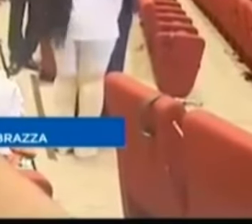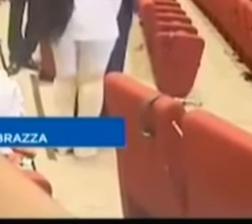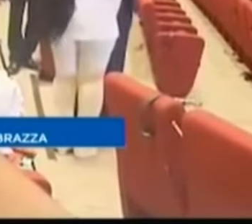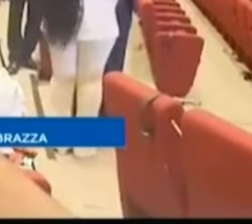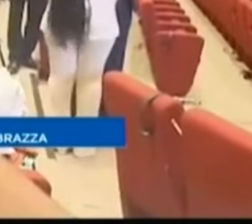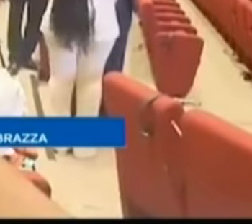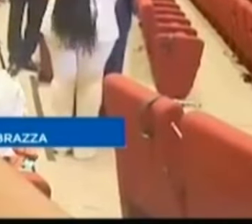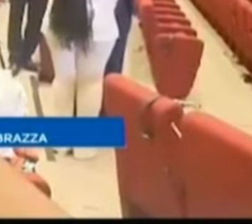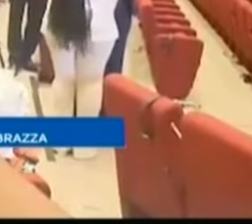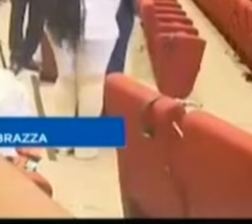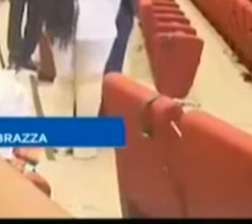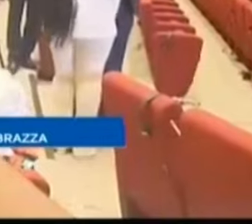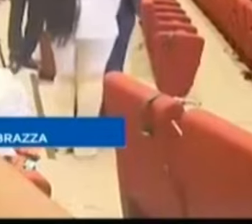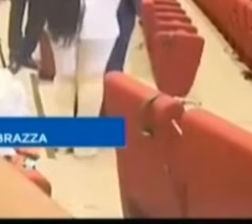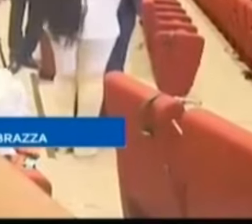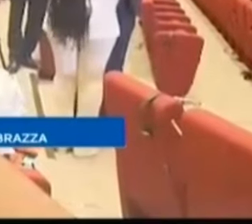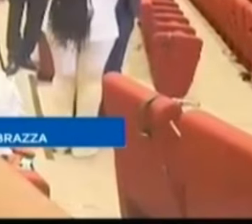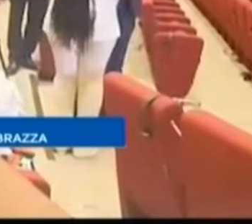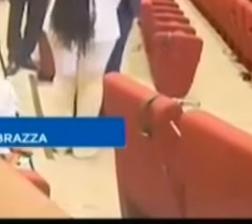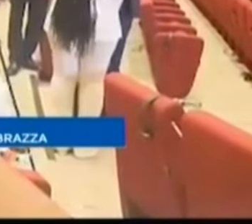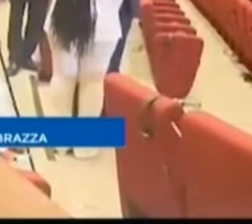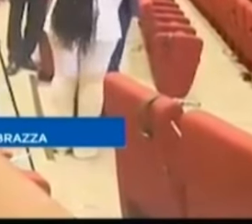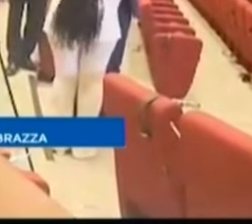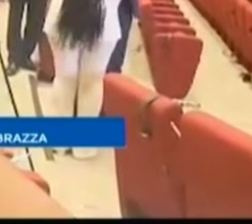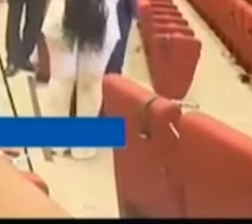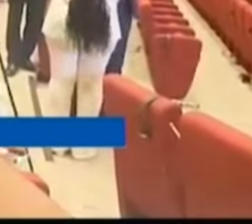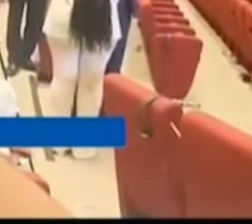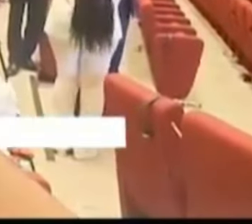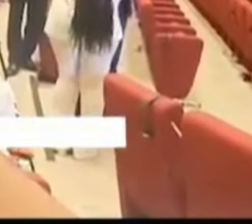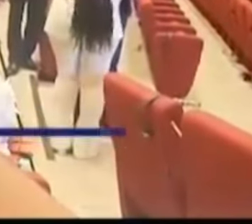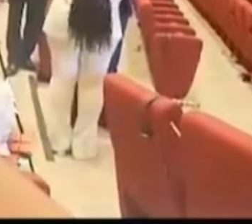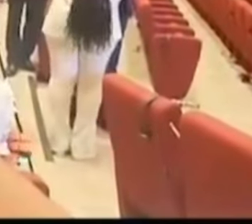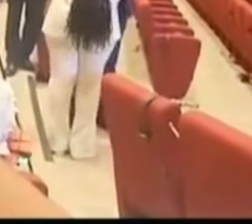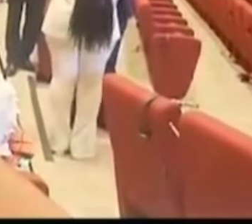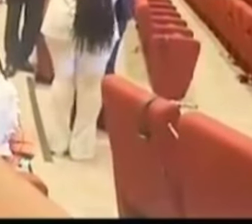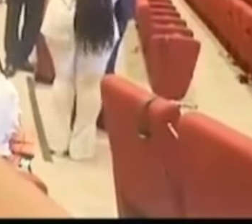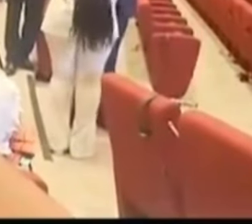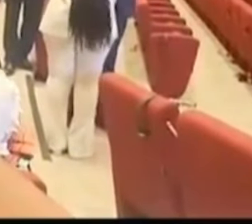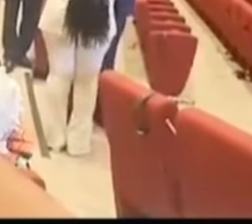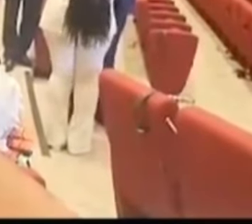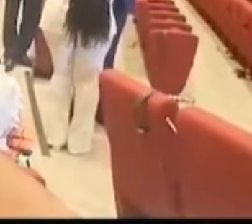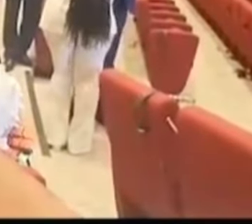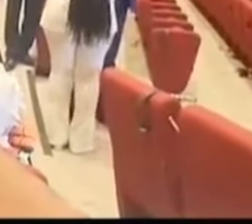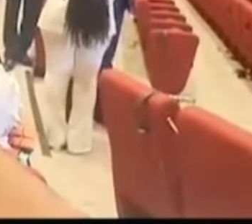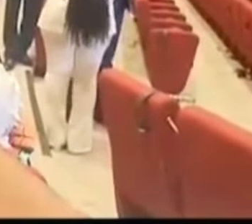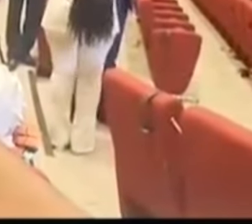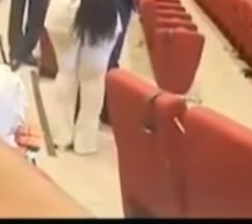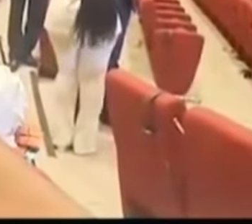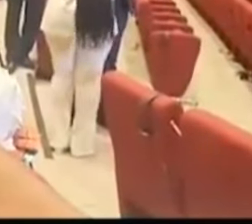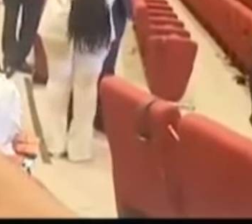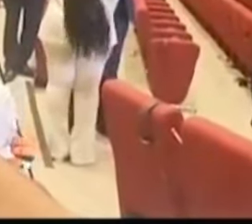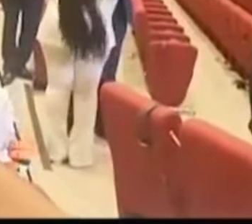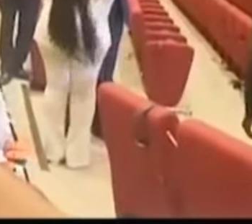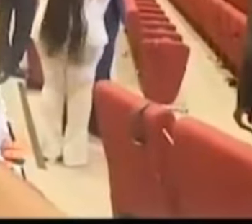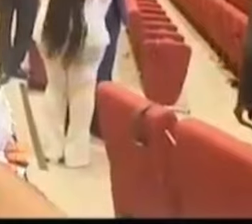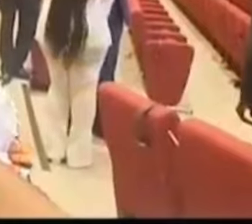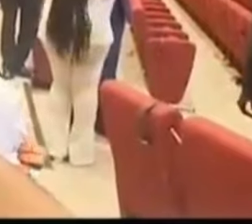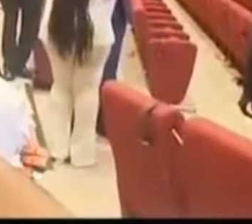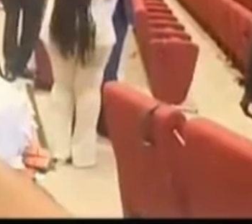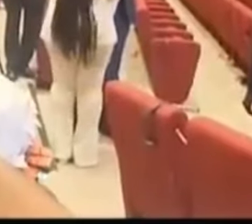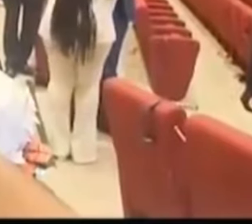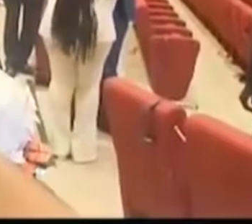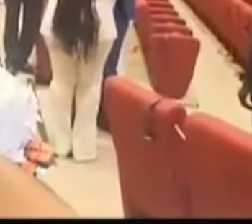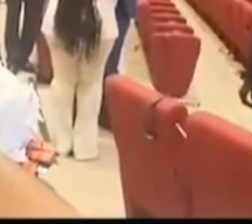de l'État, bien sûr, la contribution des communautés locales, des populations autochtones qui vivent dans tous ces espaces,